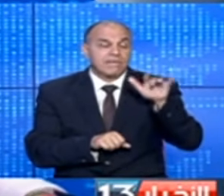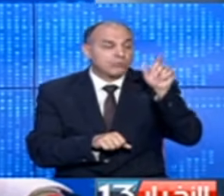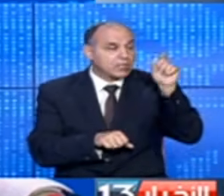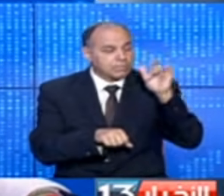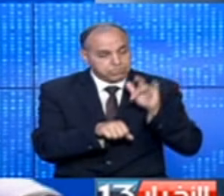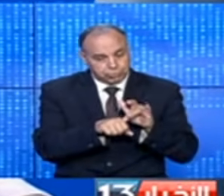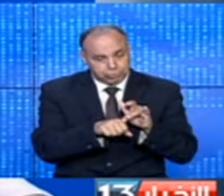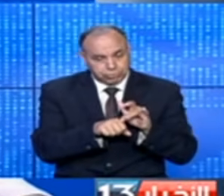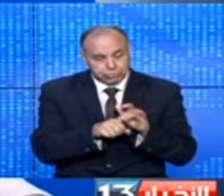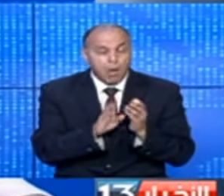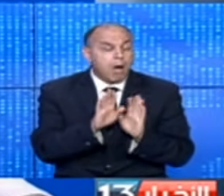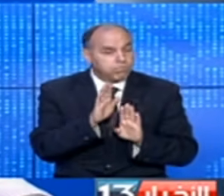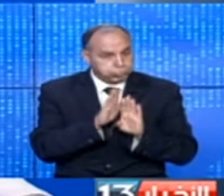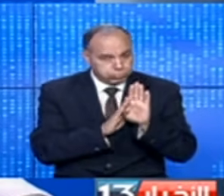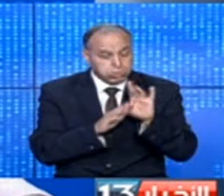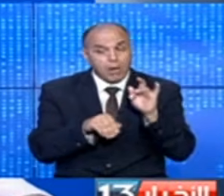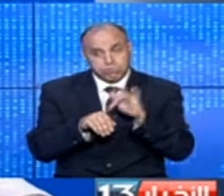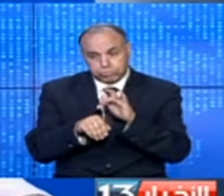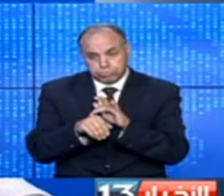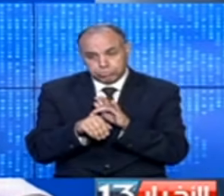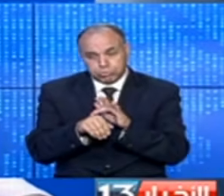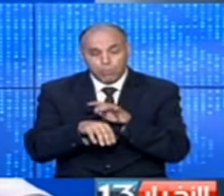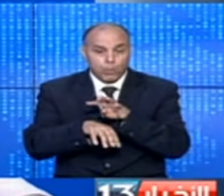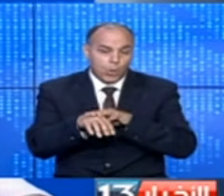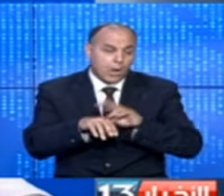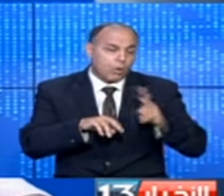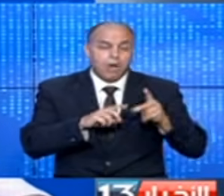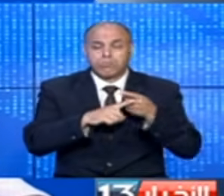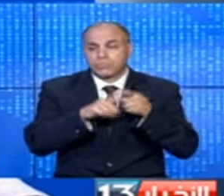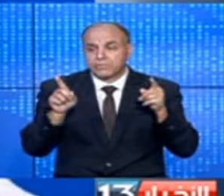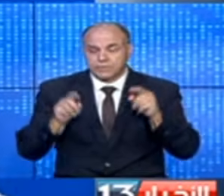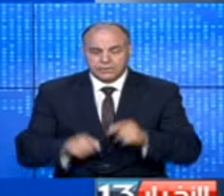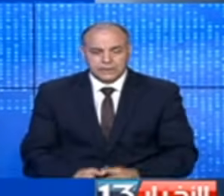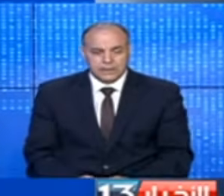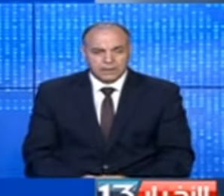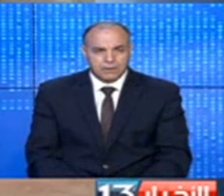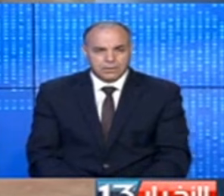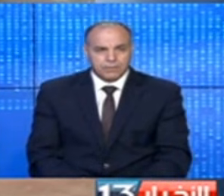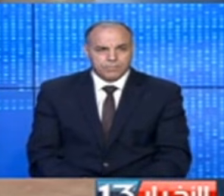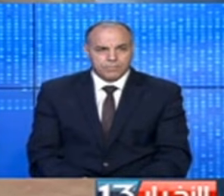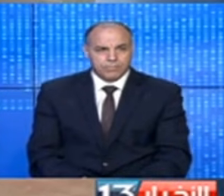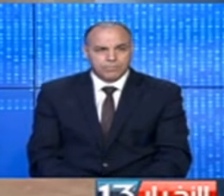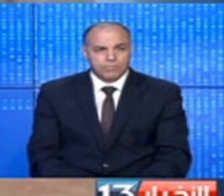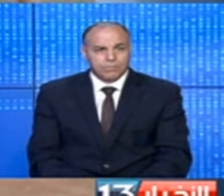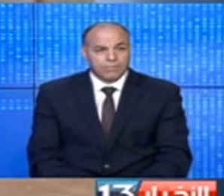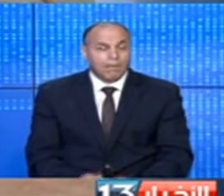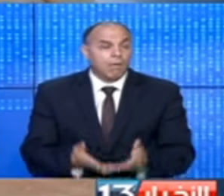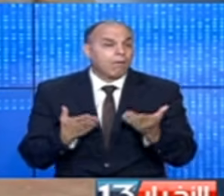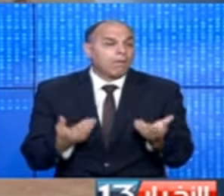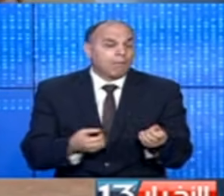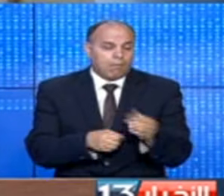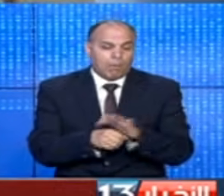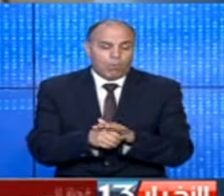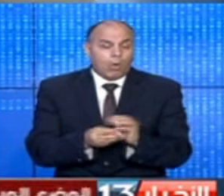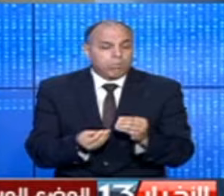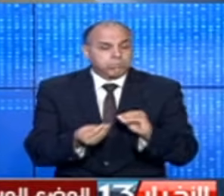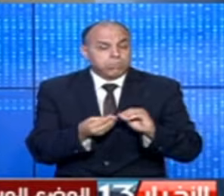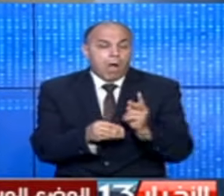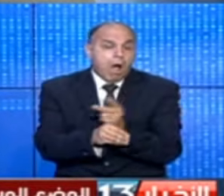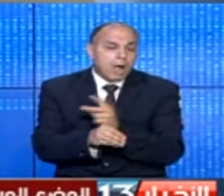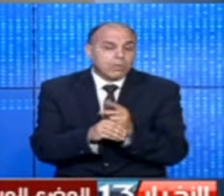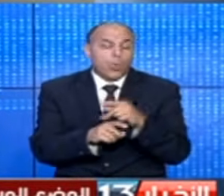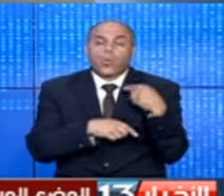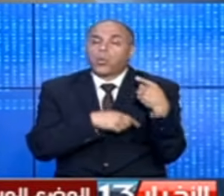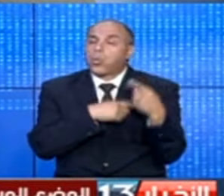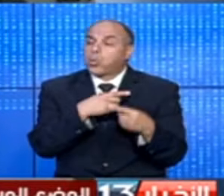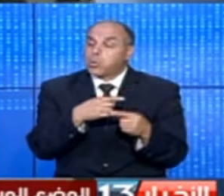إصابة، وتتفاوت الإصابات من ولاية إلى أخرى. في ظل وضع وبائي يزداد خطورة يوما